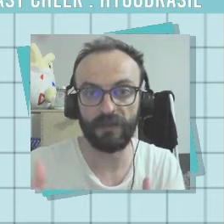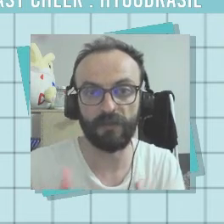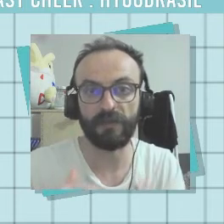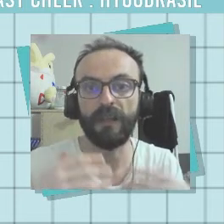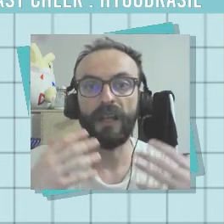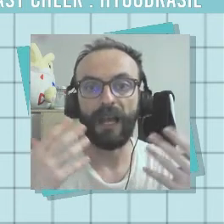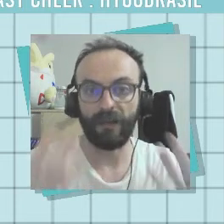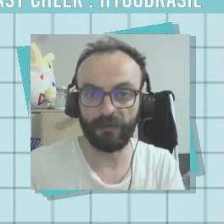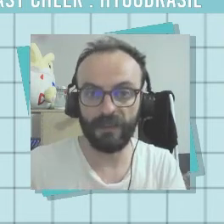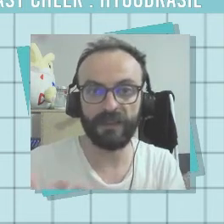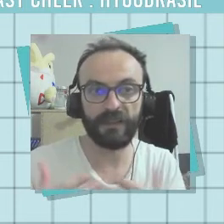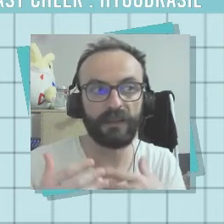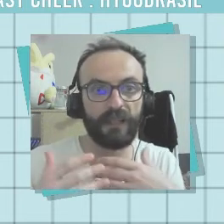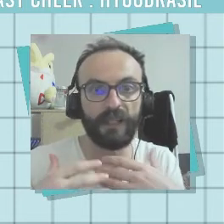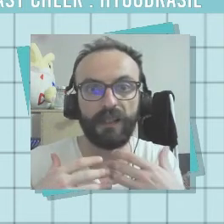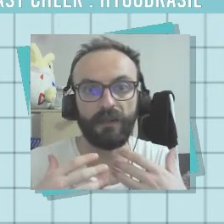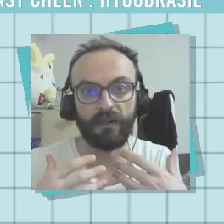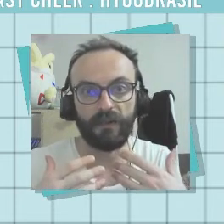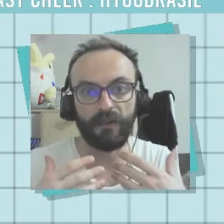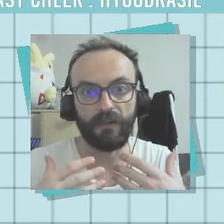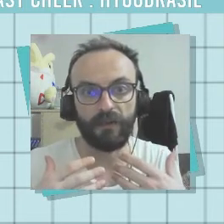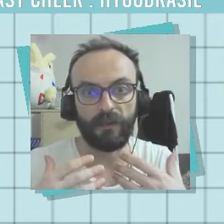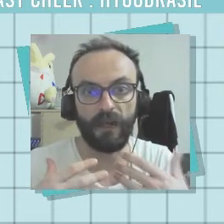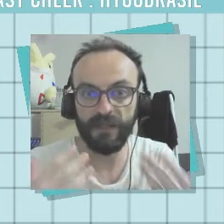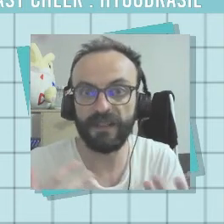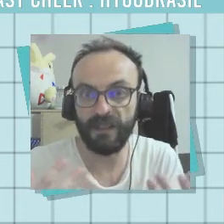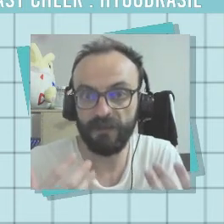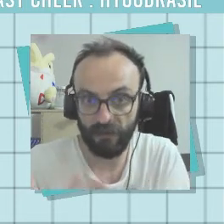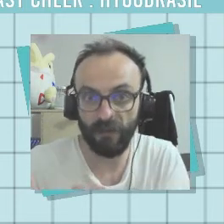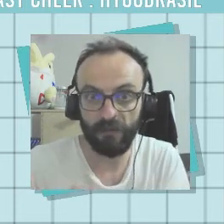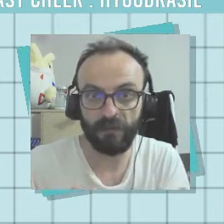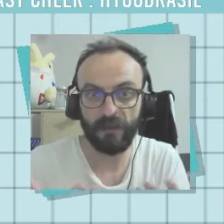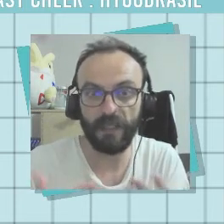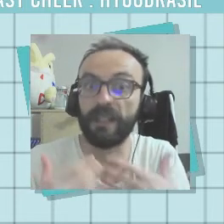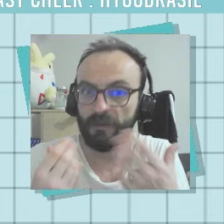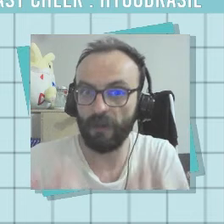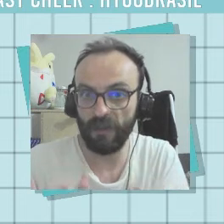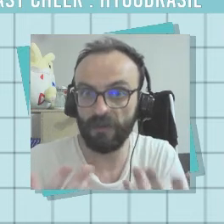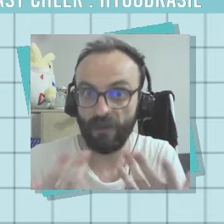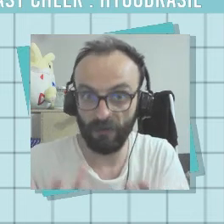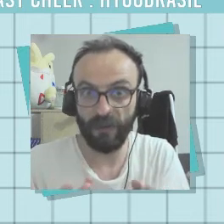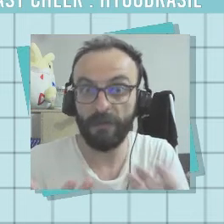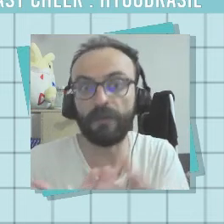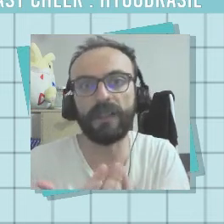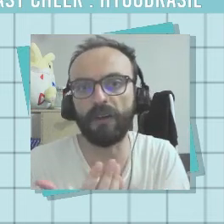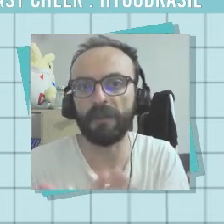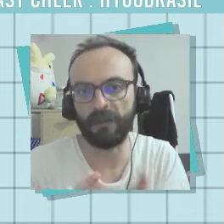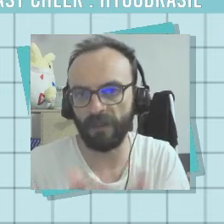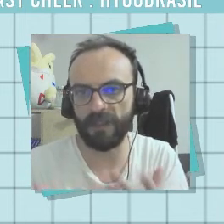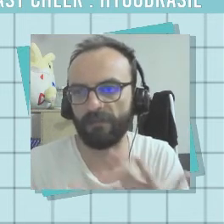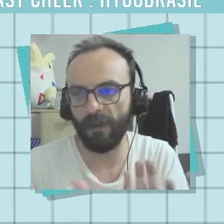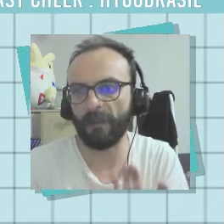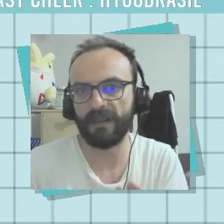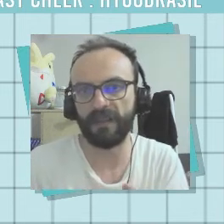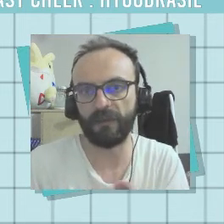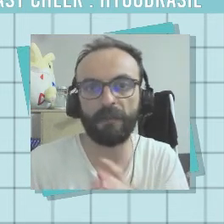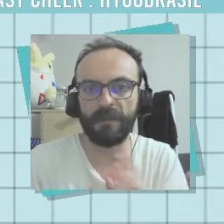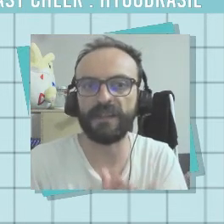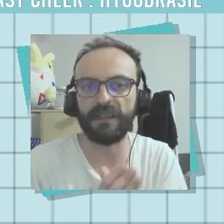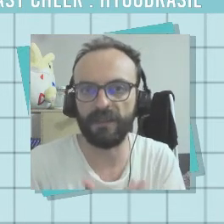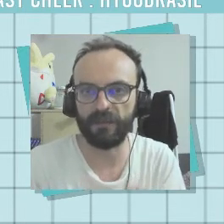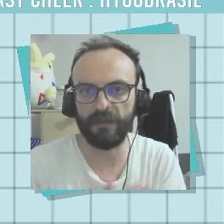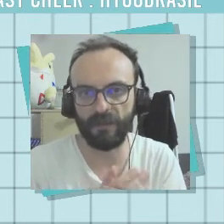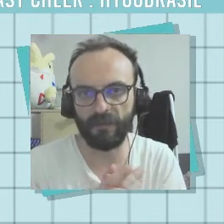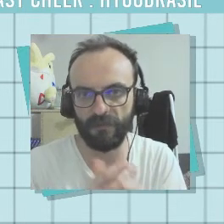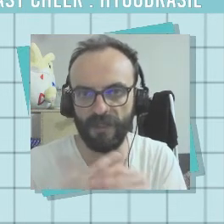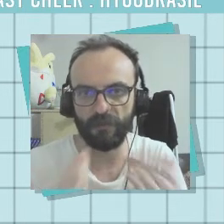communauté sourde, à la langue des signes et investir ce temps et de l'argent quand il y en a, parce que les gants, mine de rien, ils se font pas à partir de rien, même si c'est